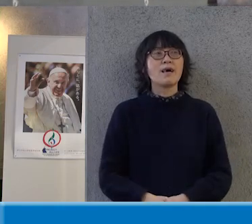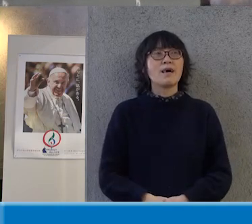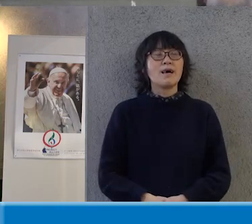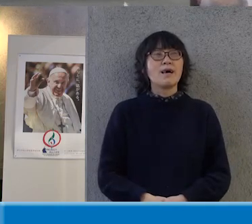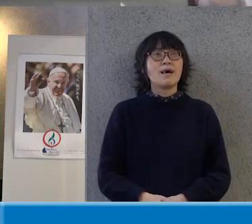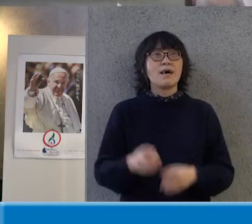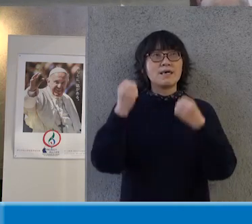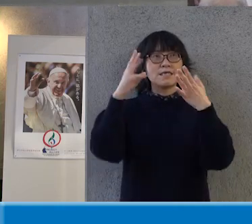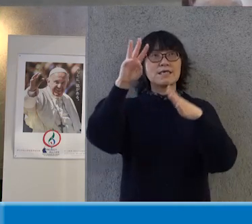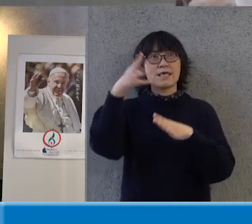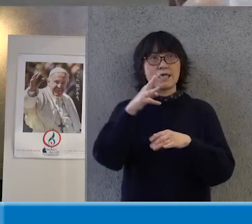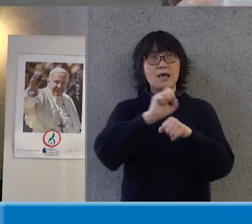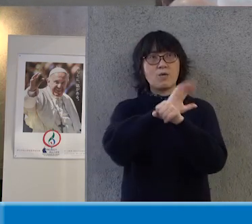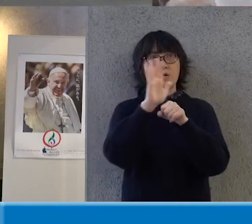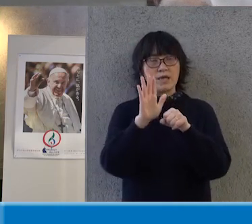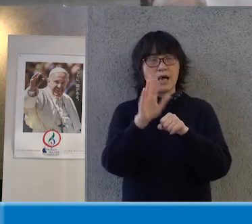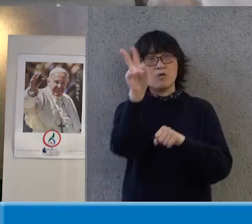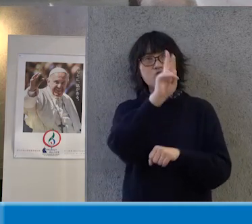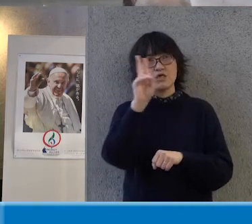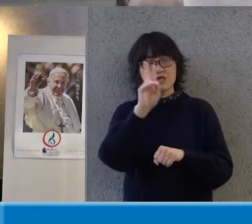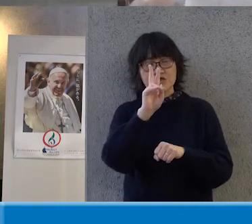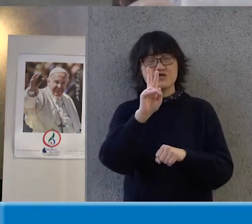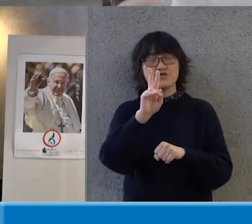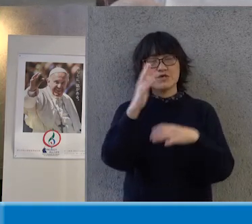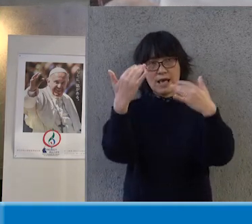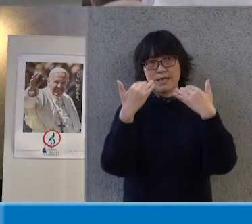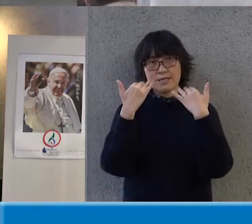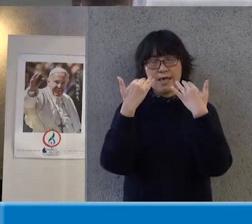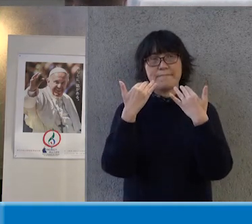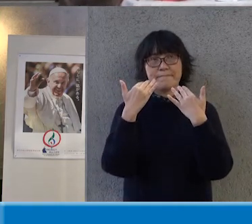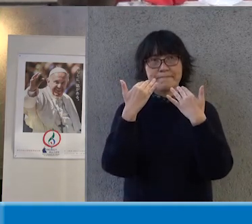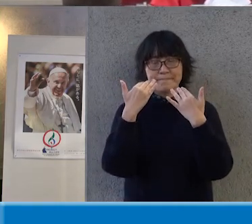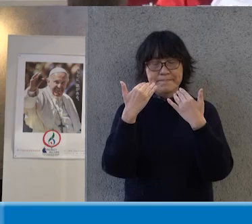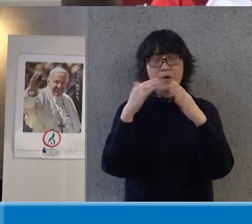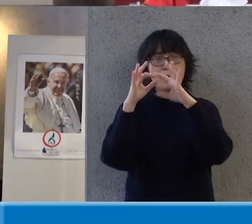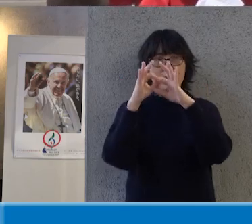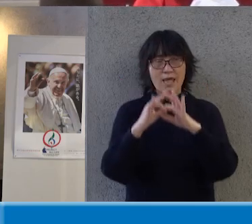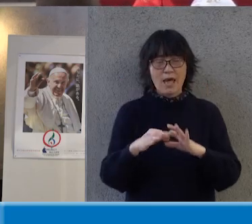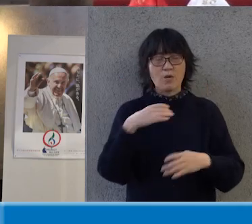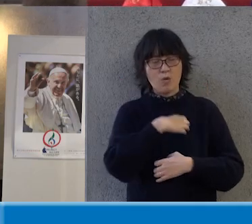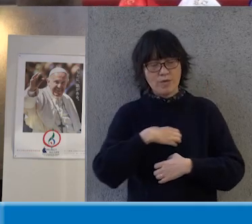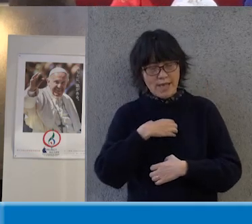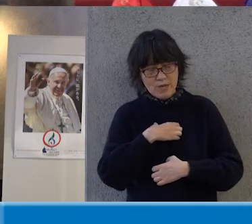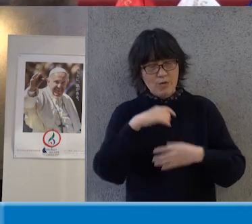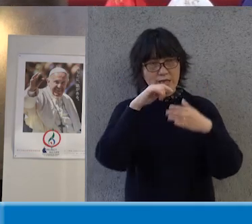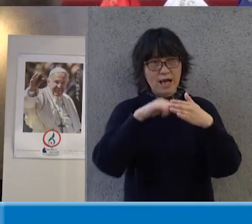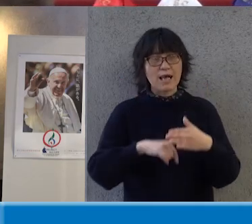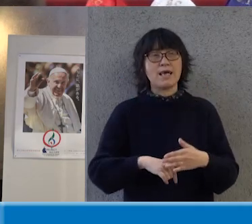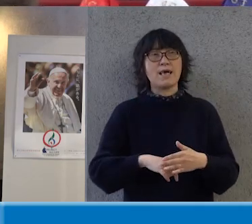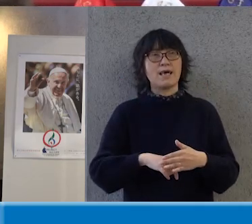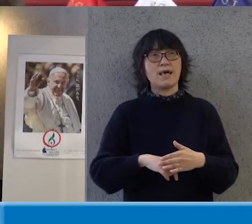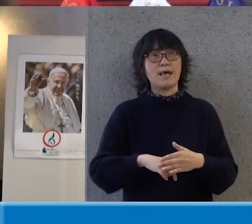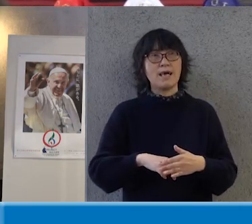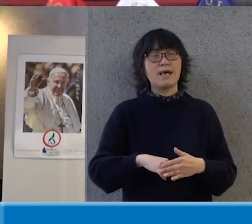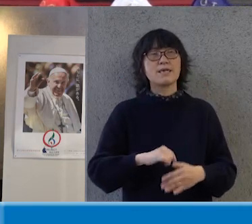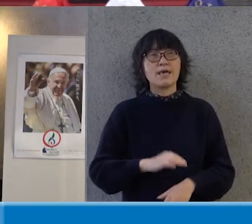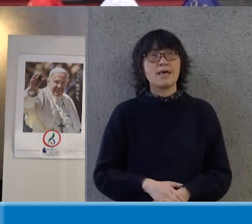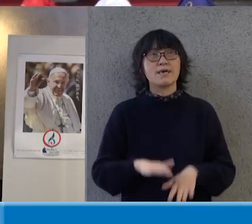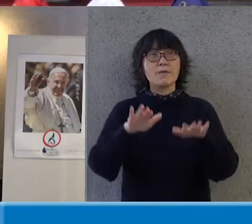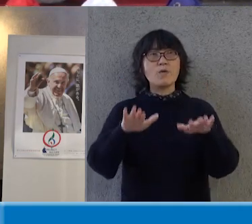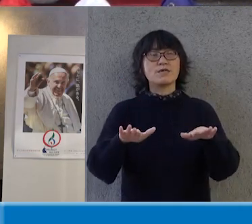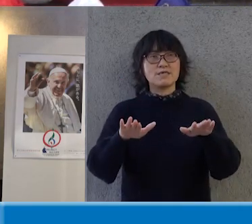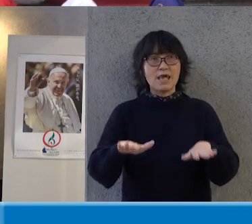今新型コロナウイルスの感染によって非常に困難な中にありながら、こう